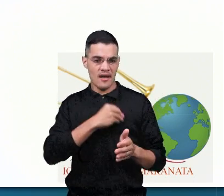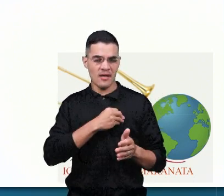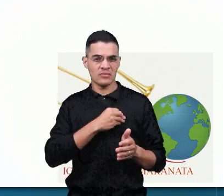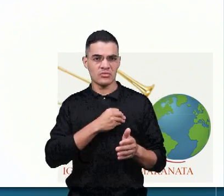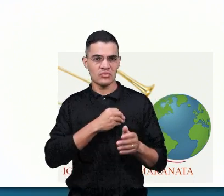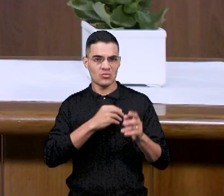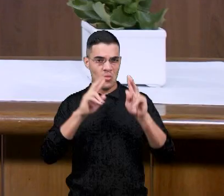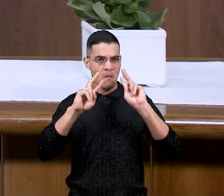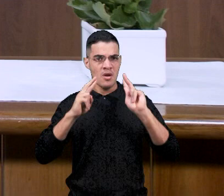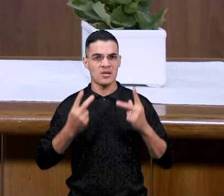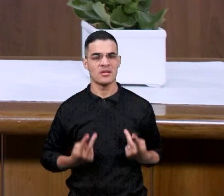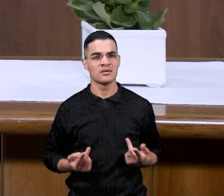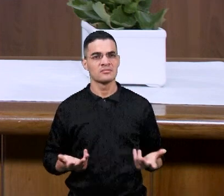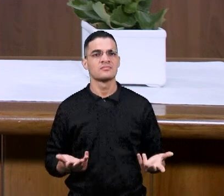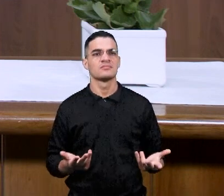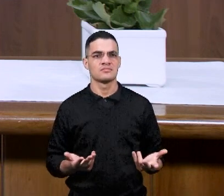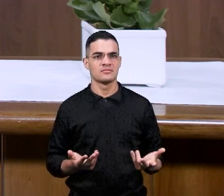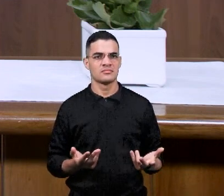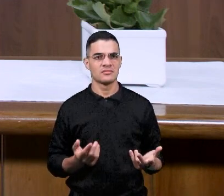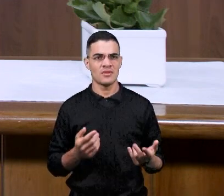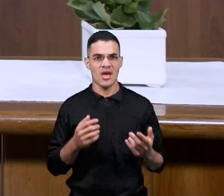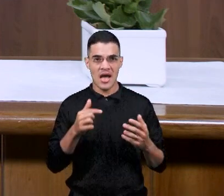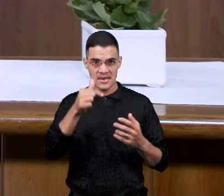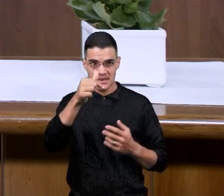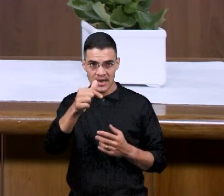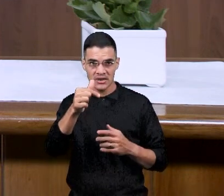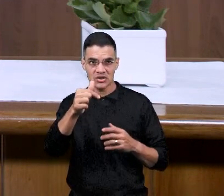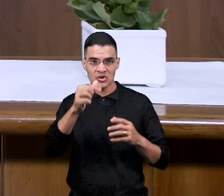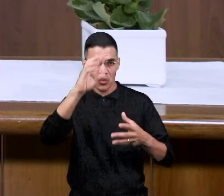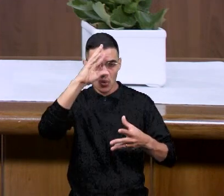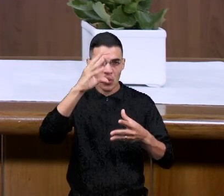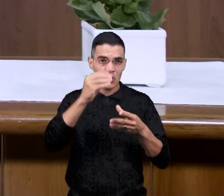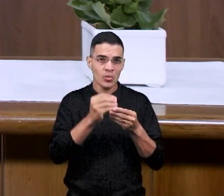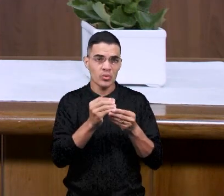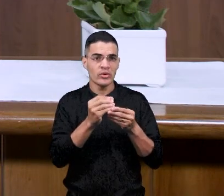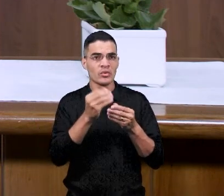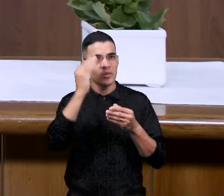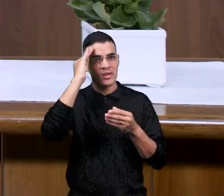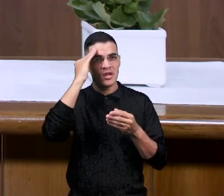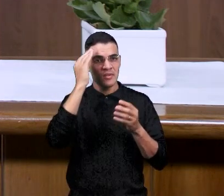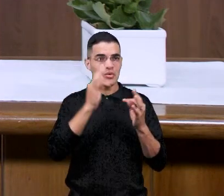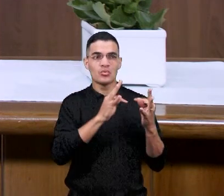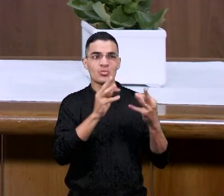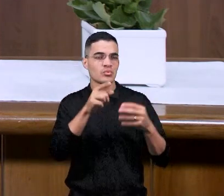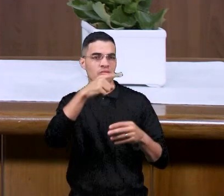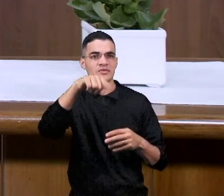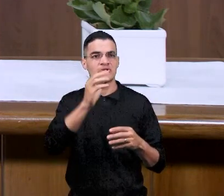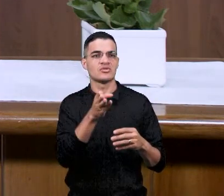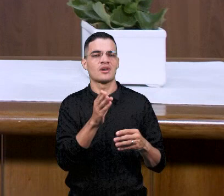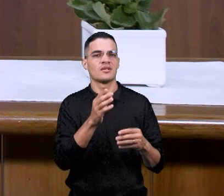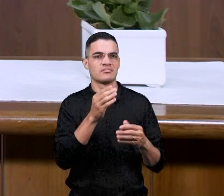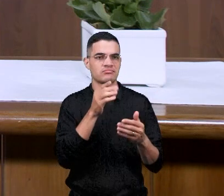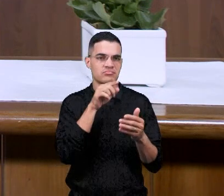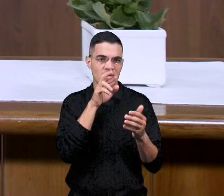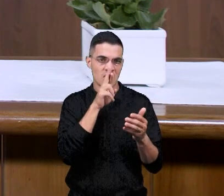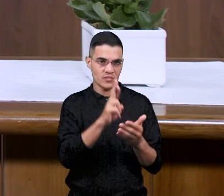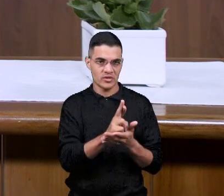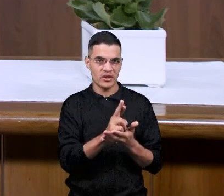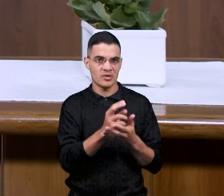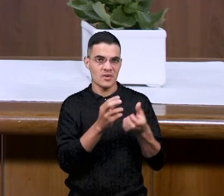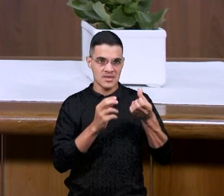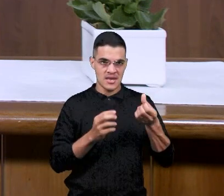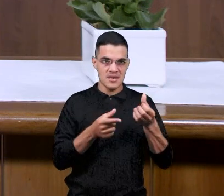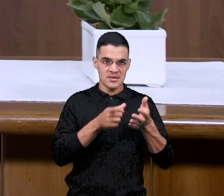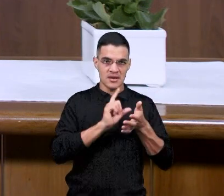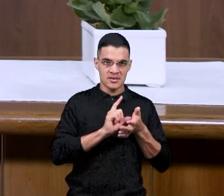qui conclut la compréhension de toutes les autres que vous avez étudiées avant. Donc, je vous ai dit